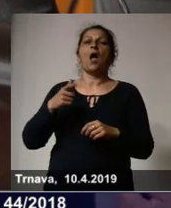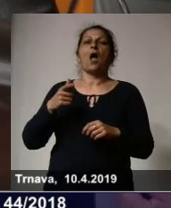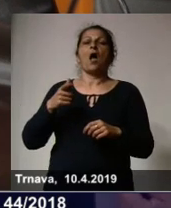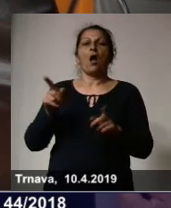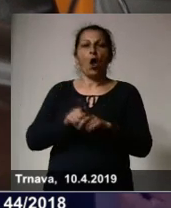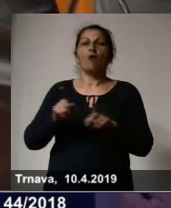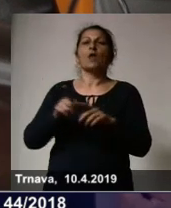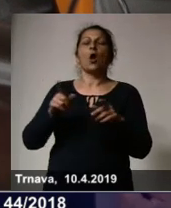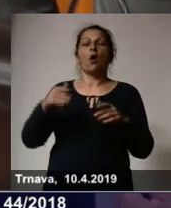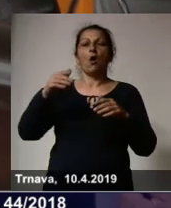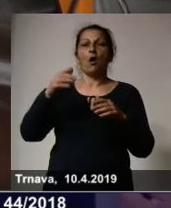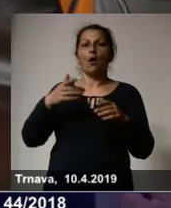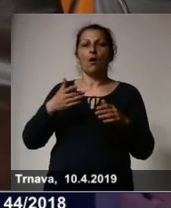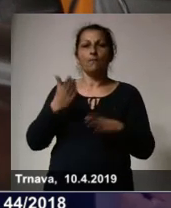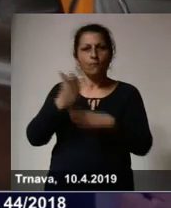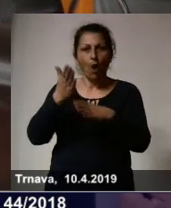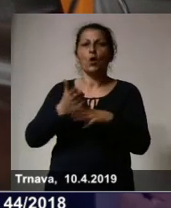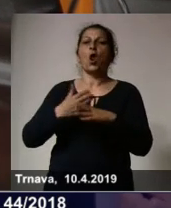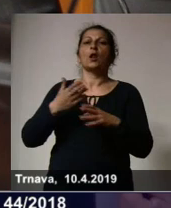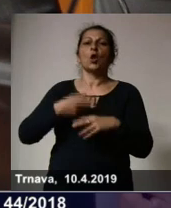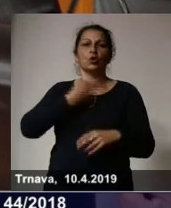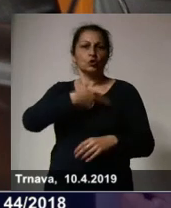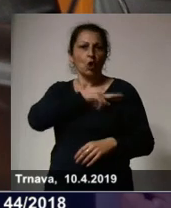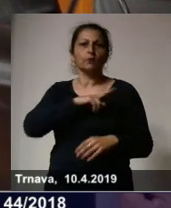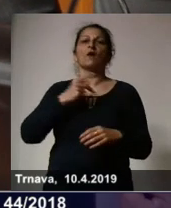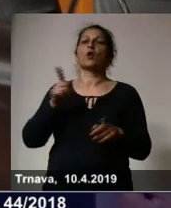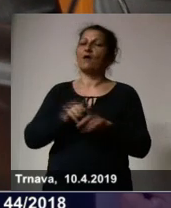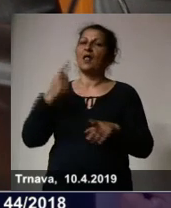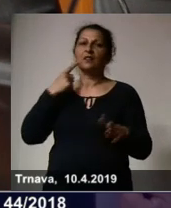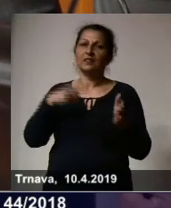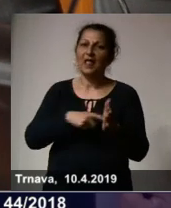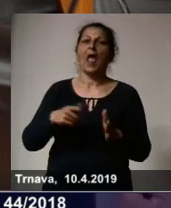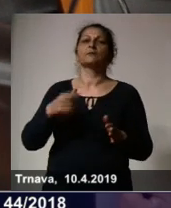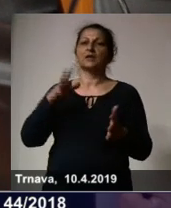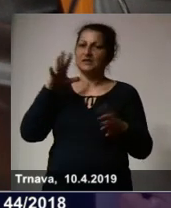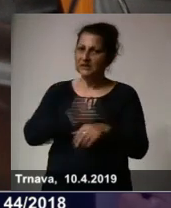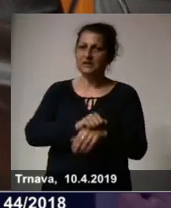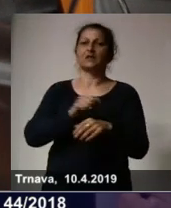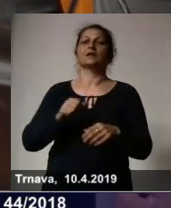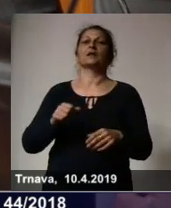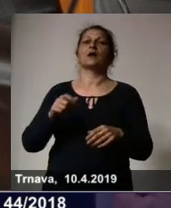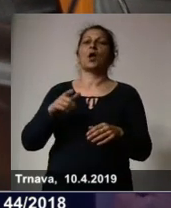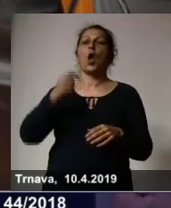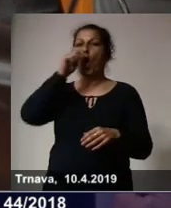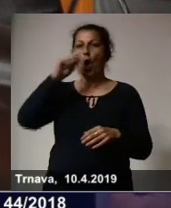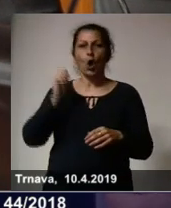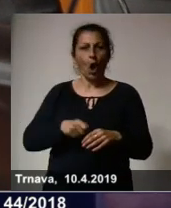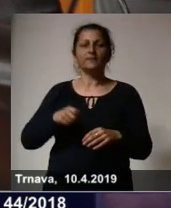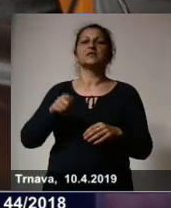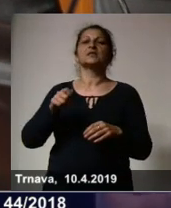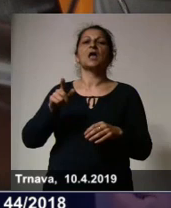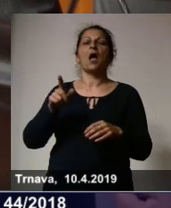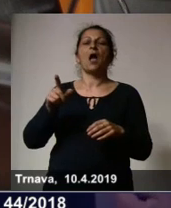tomuto pristúpili veľmi zodpovedne a termíny sme stihli. Členovia príslušných komisí teda na